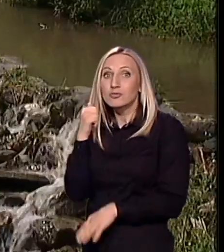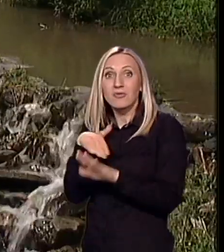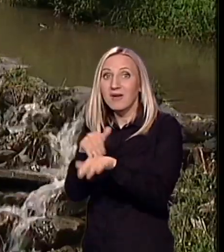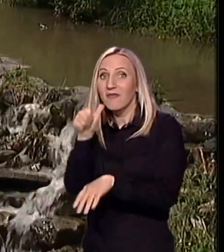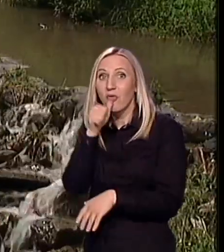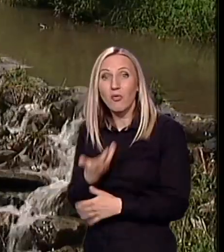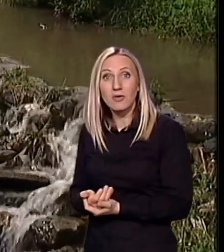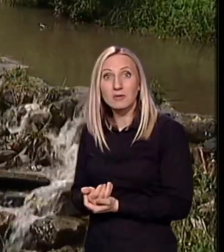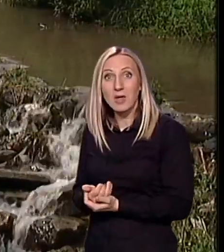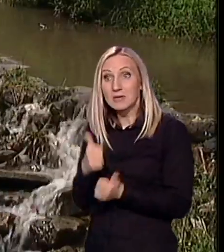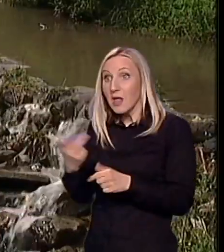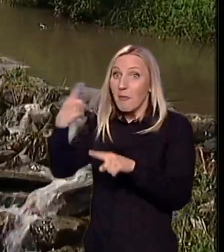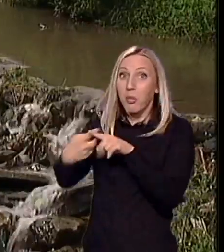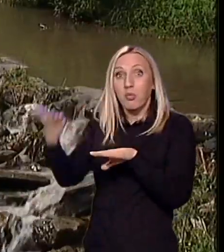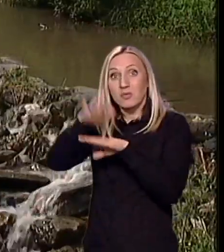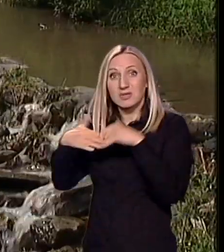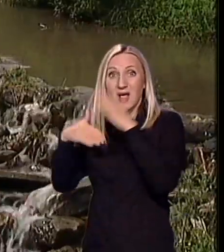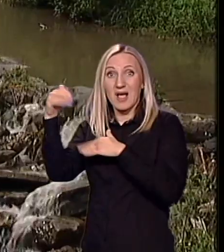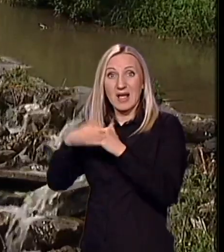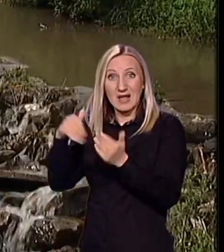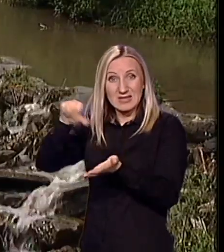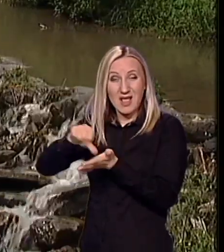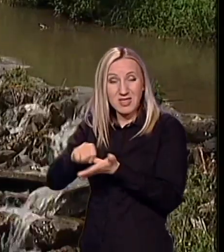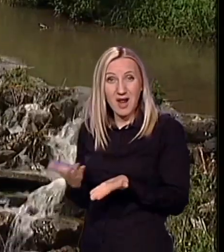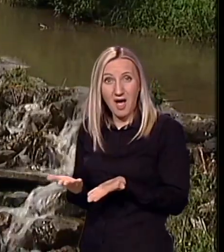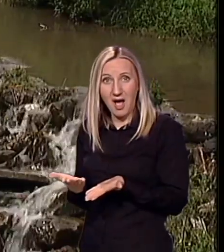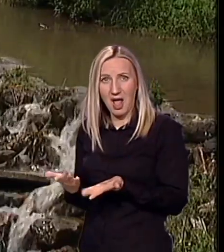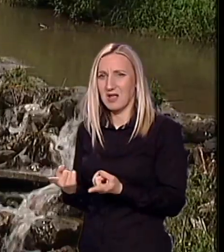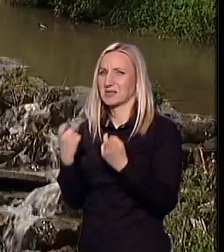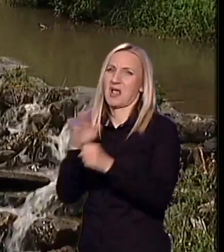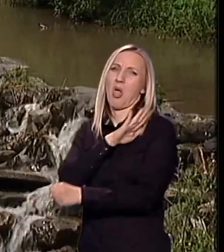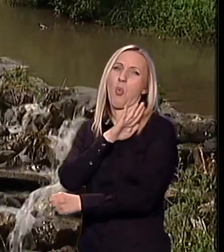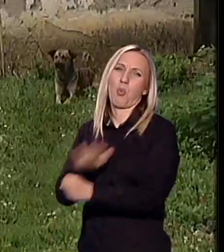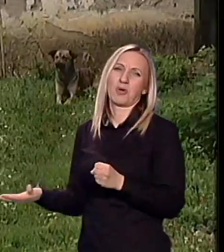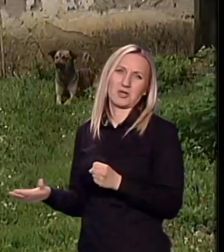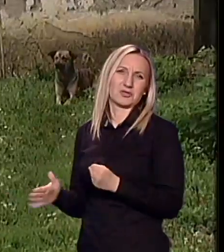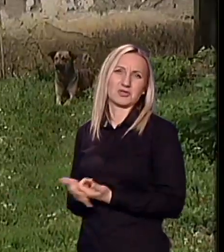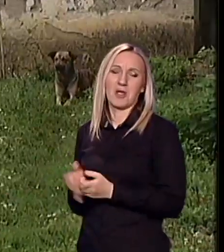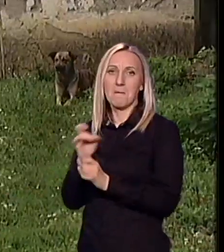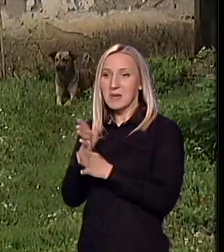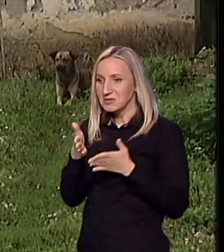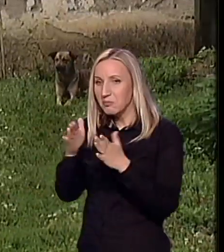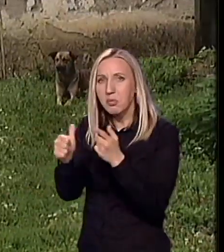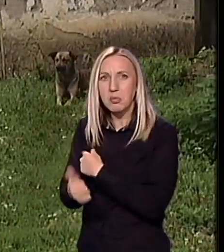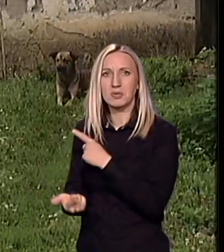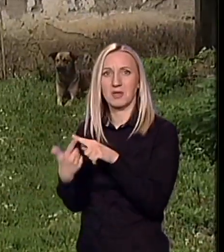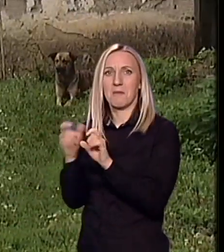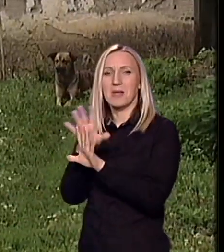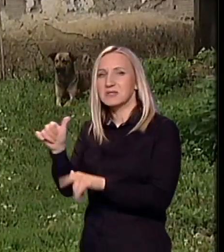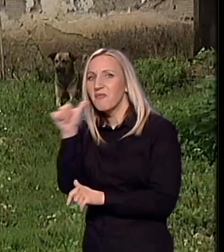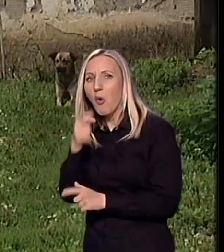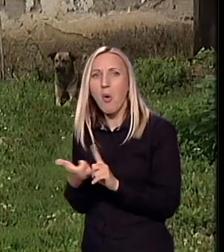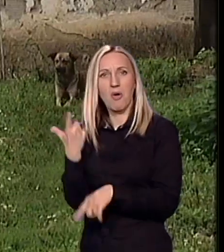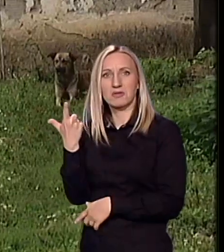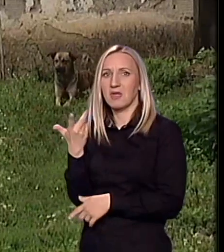sad još centralu, pa centrala će uništiti selo, selo će ostati skroz. I bez puta, i bez vode,